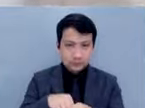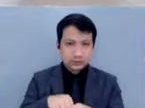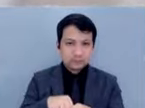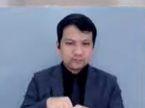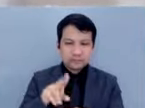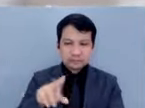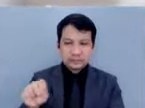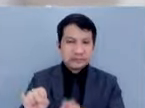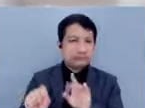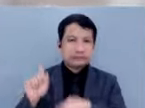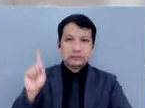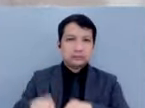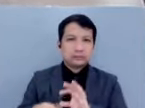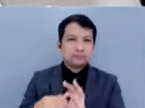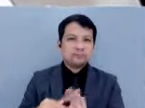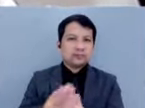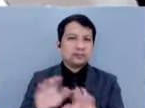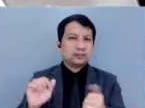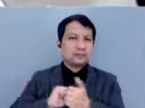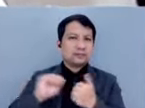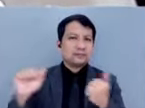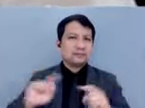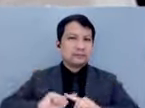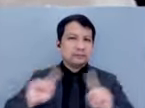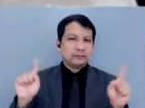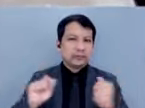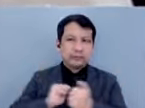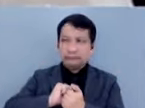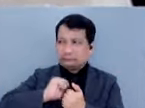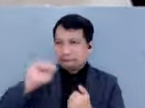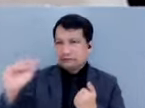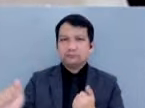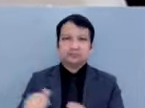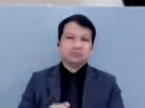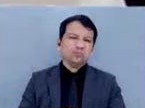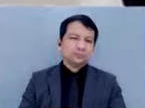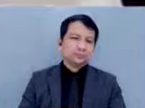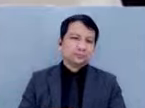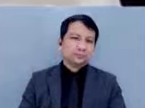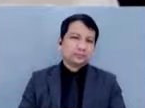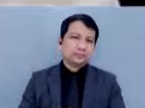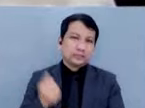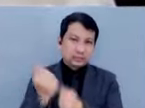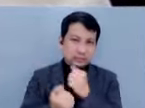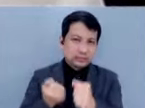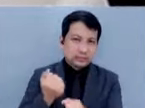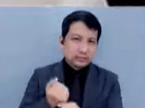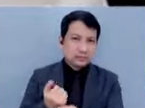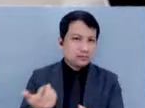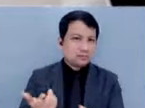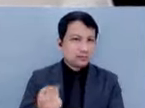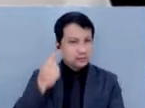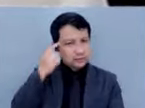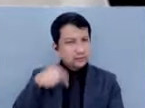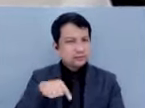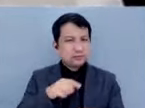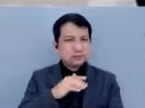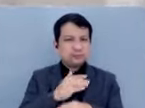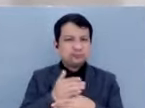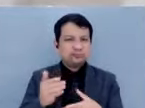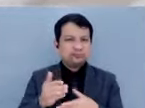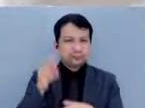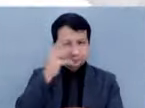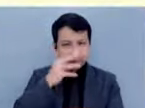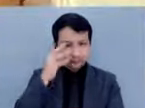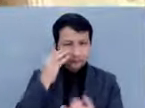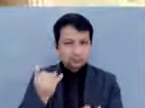States, malayo pa yan eh. That's going to take years yet. So I don't think that's something he needs to worry about, quite